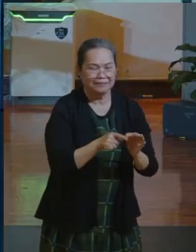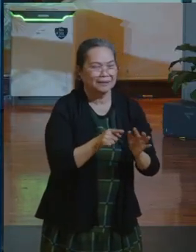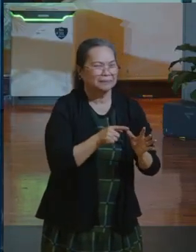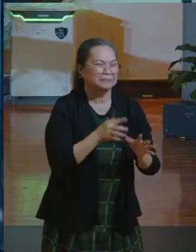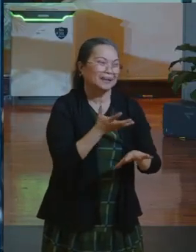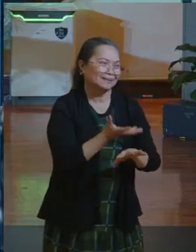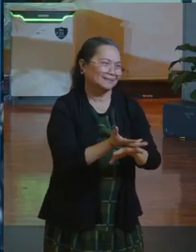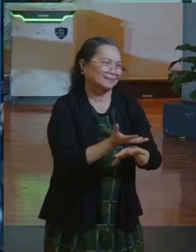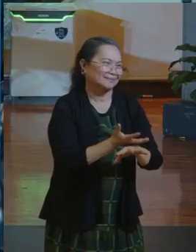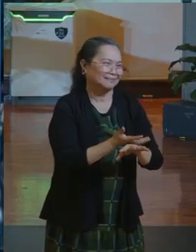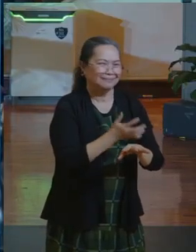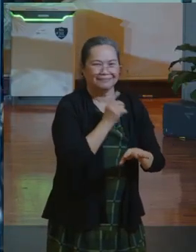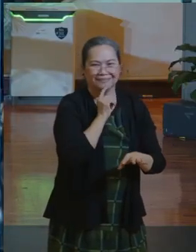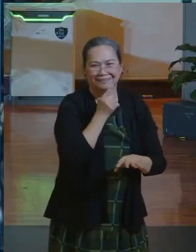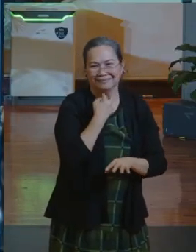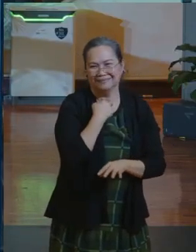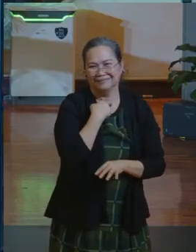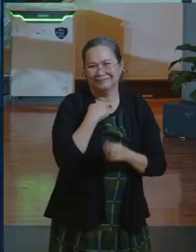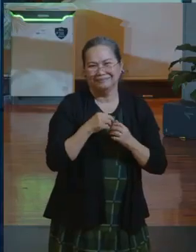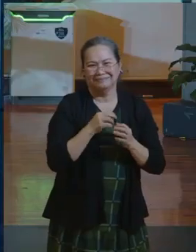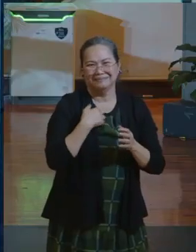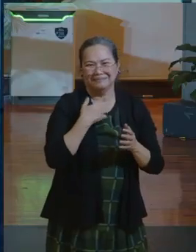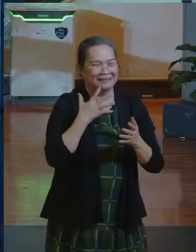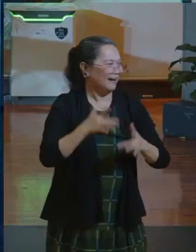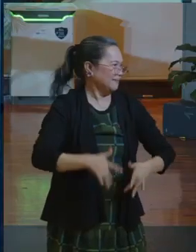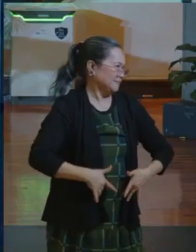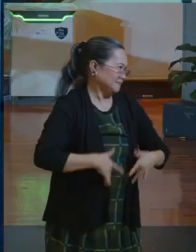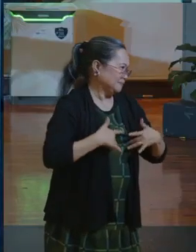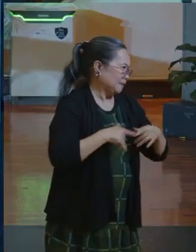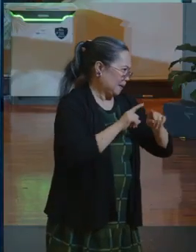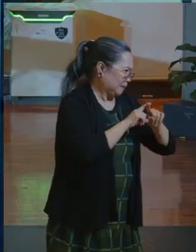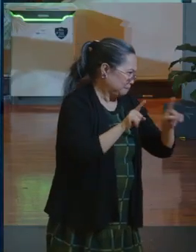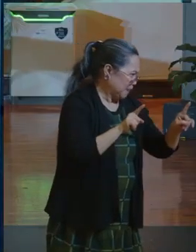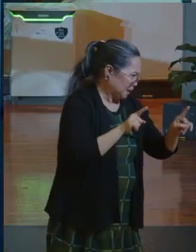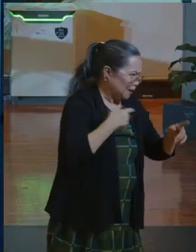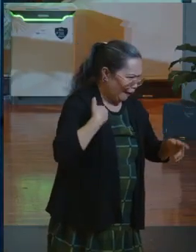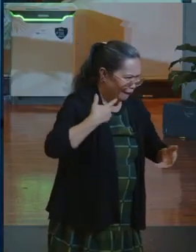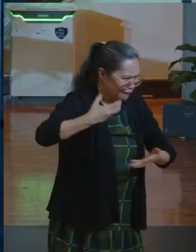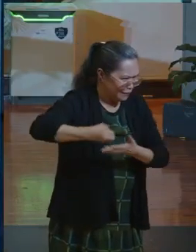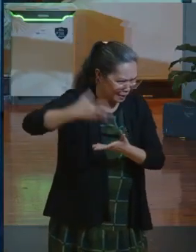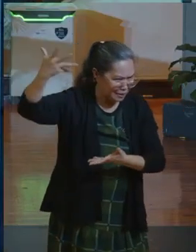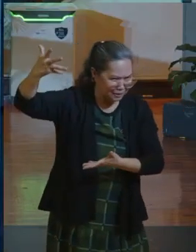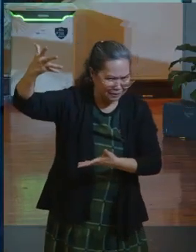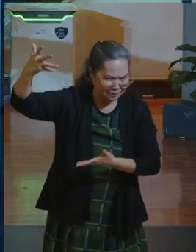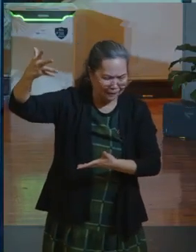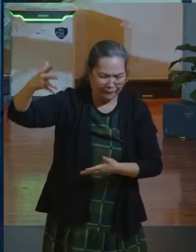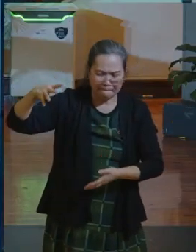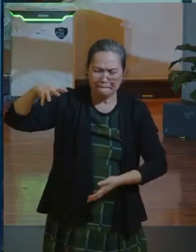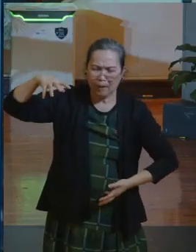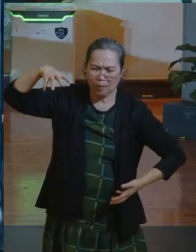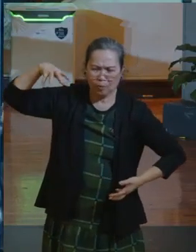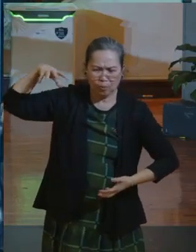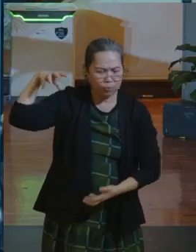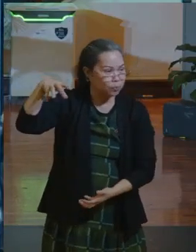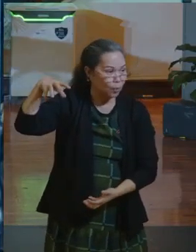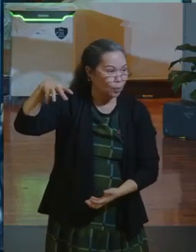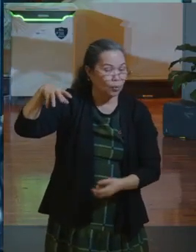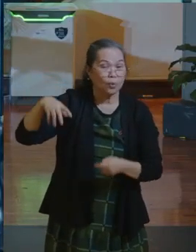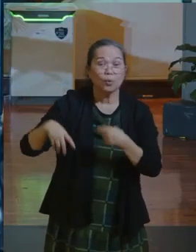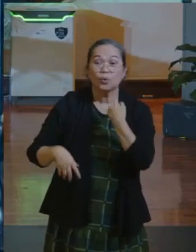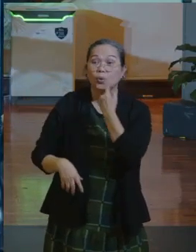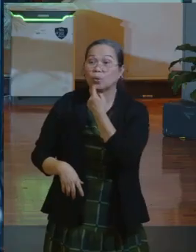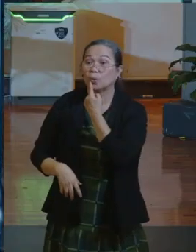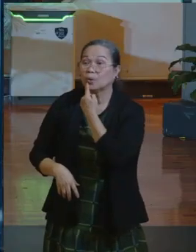mahirap ang buhay nila ng panahon na iyon. Pero merong mayaman sa kanila. Ukot ng yaman. No?